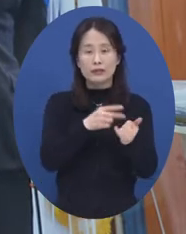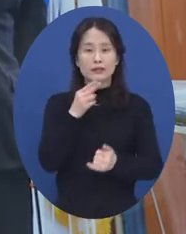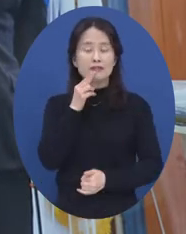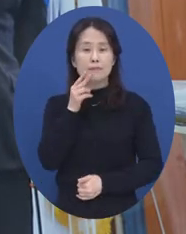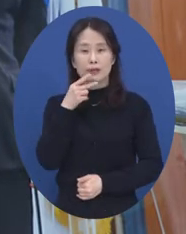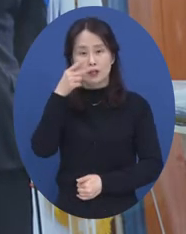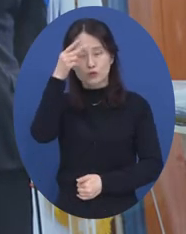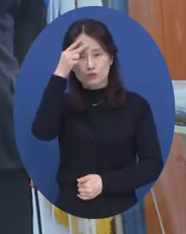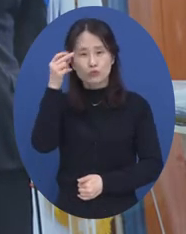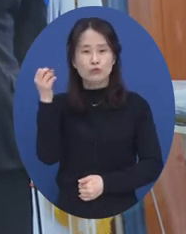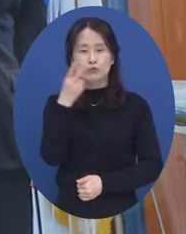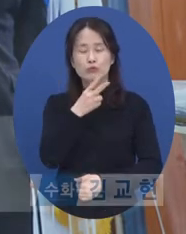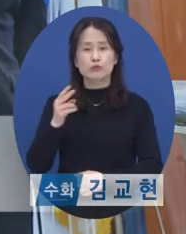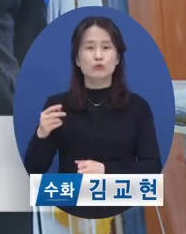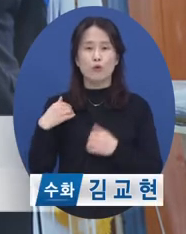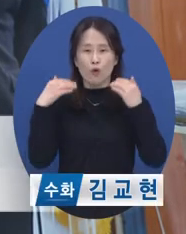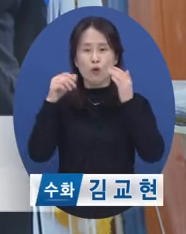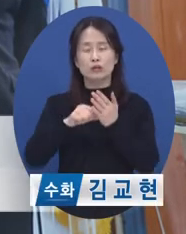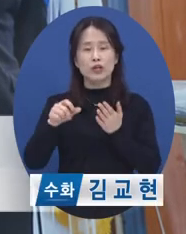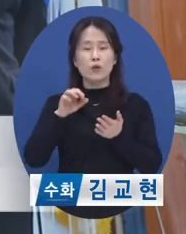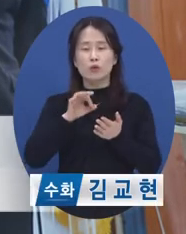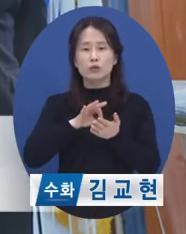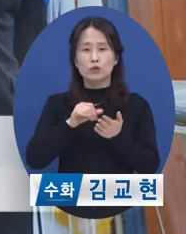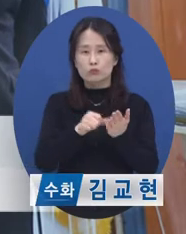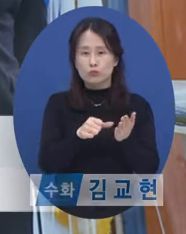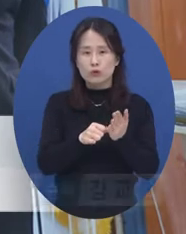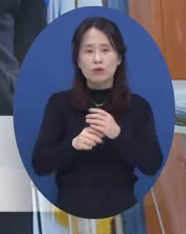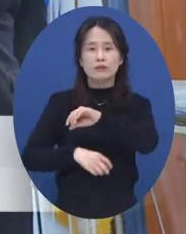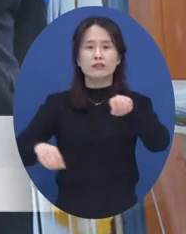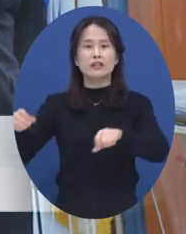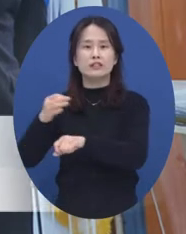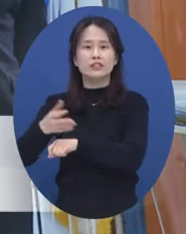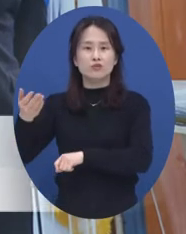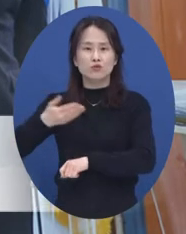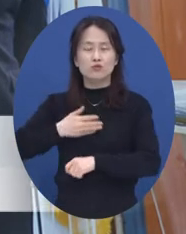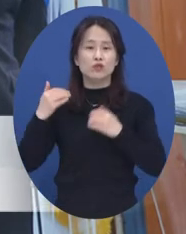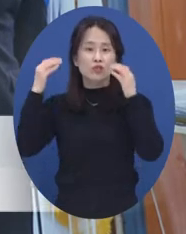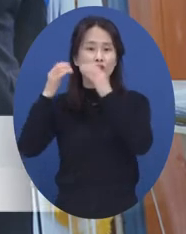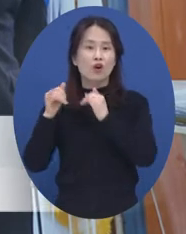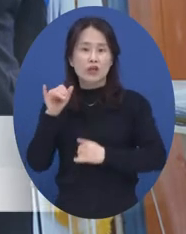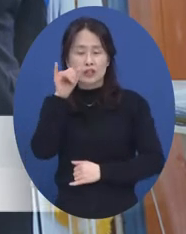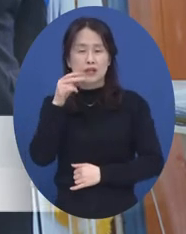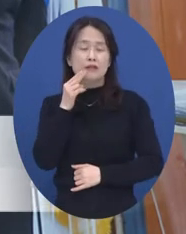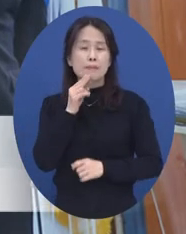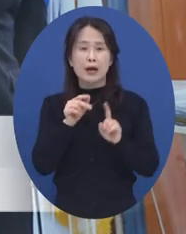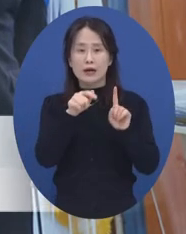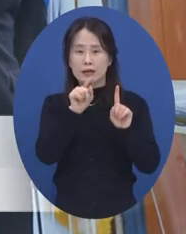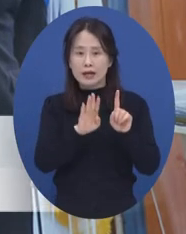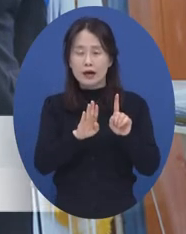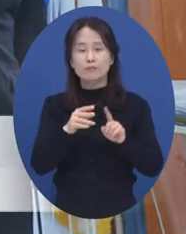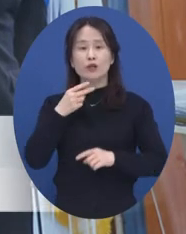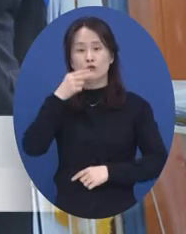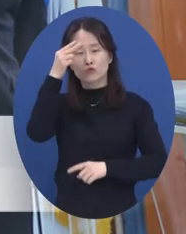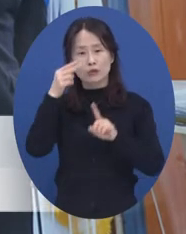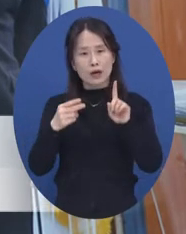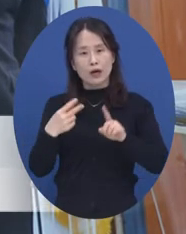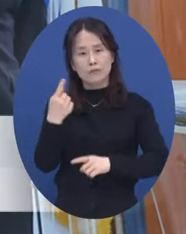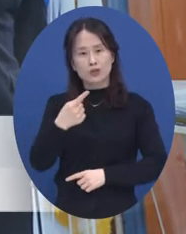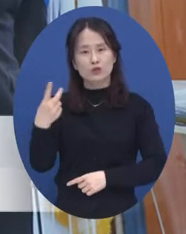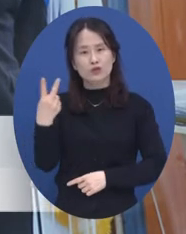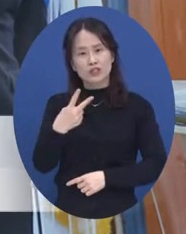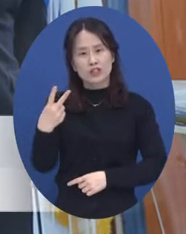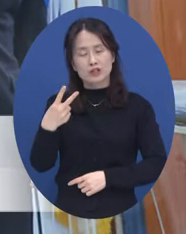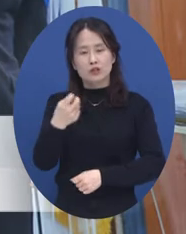청소년들에게 담배나 술, 심지어 성인용품까지 대신 사주는 어른들이 있습니다. 담배 한 갑당 술한 병당